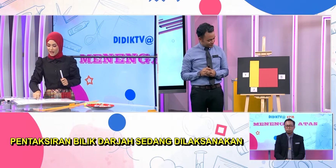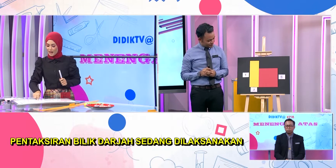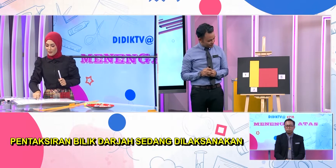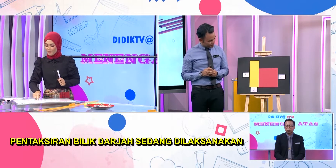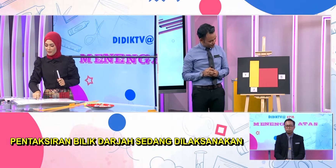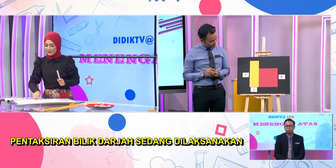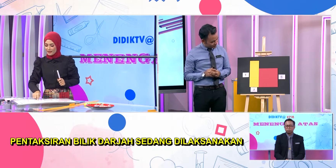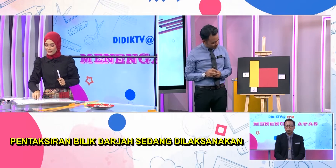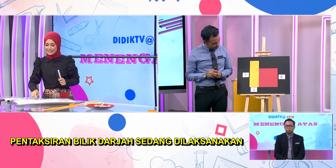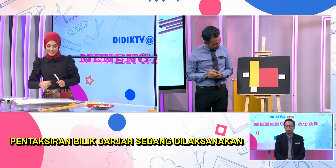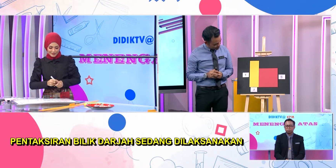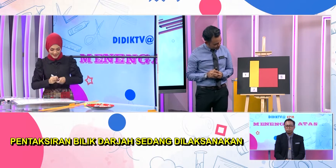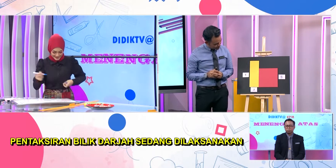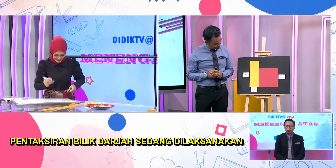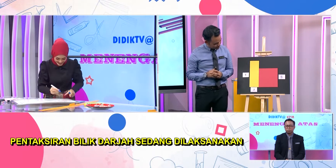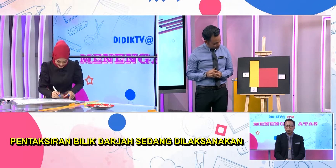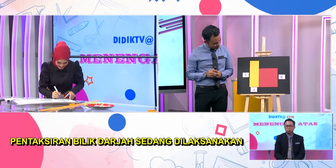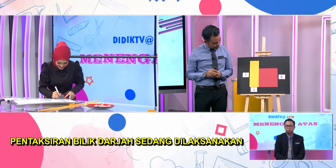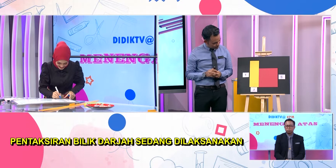21-26 Tiki